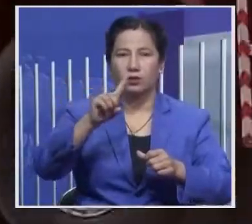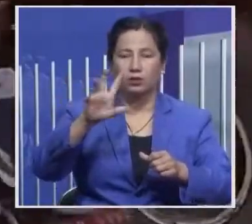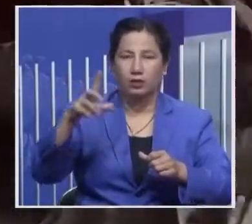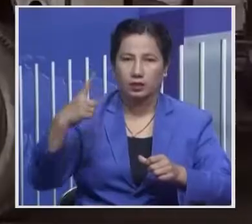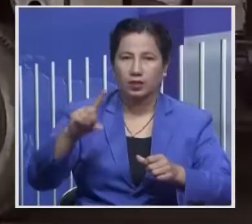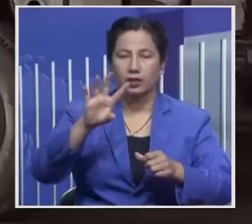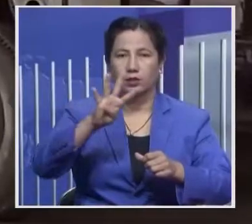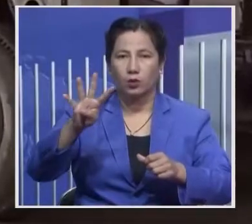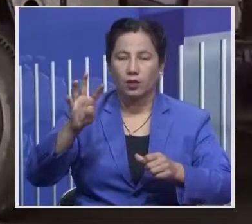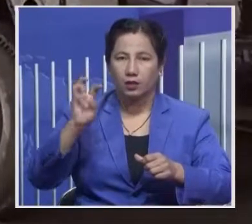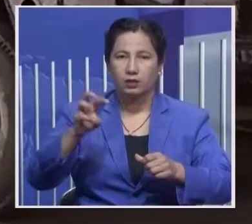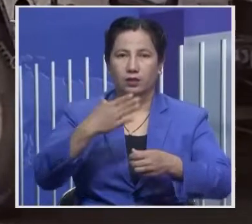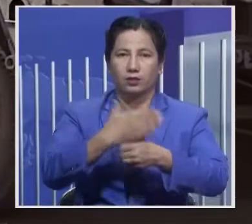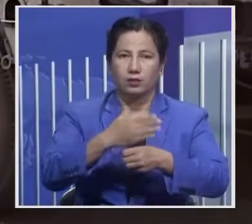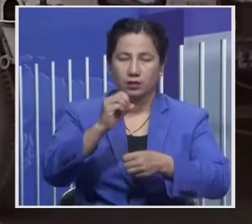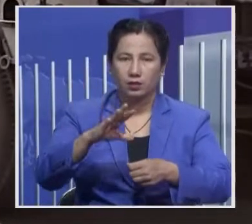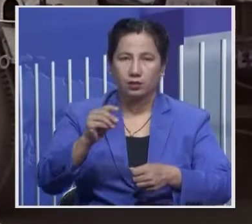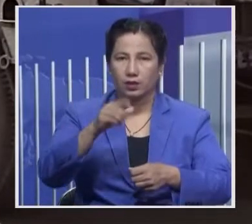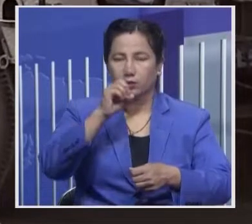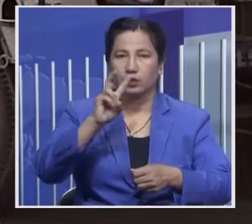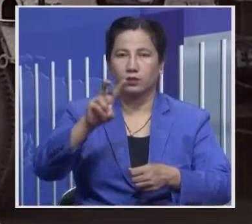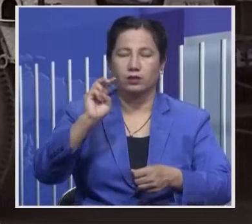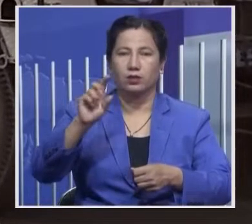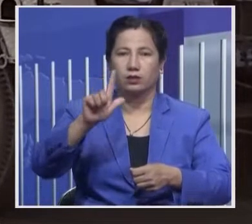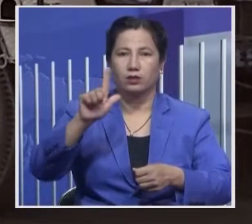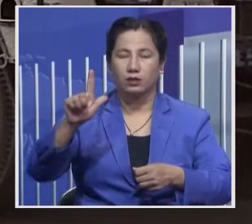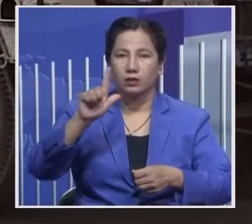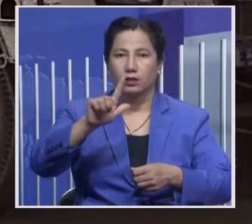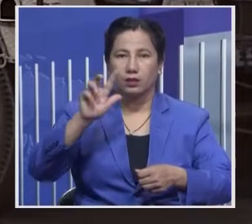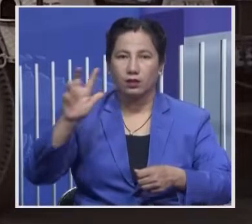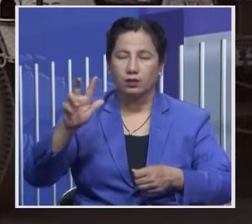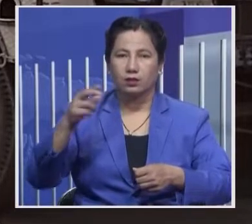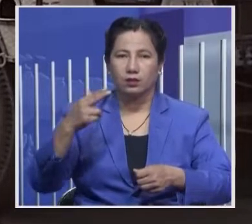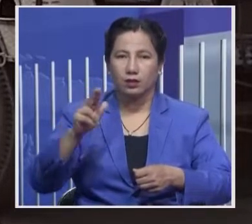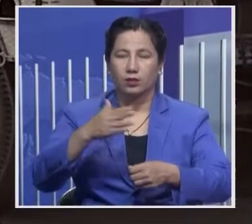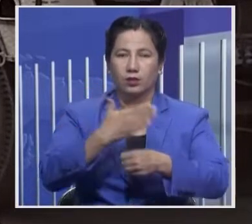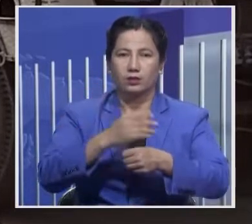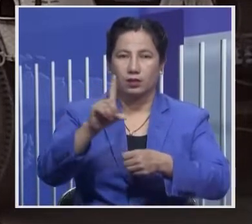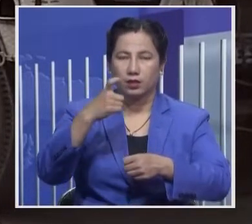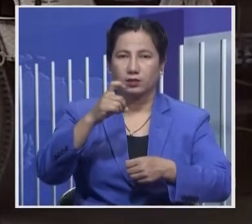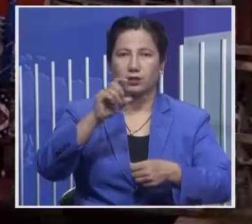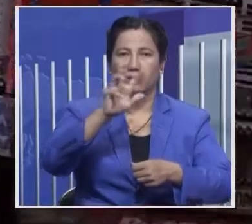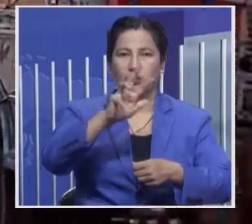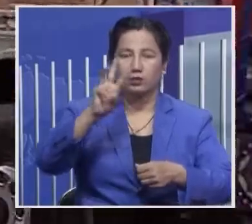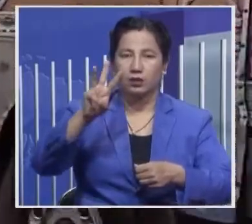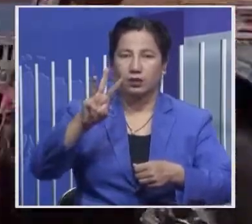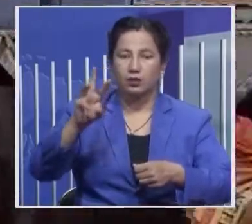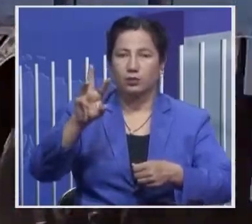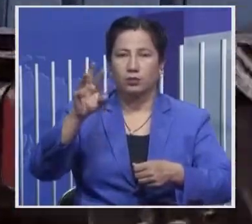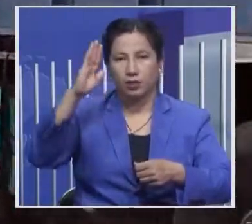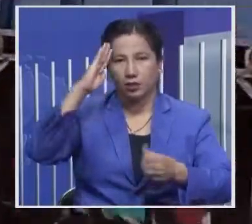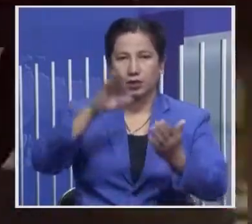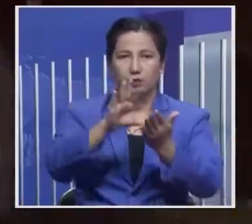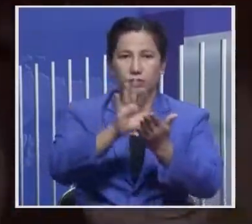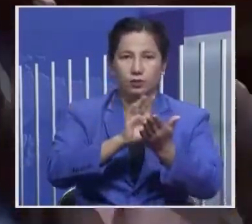1,95,19,44,000 को लक्ष्य दिएको थियो। आर्थिक वर्ष 2077-78 सालमा लक्ष्यको 193% राजस्व संकलन